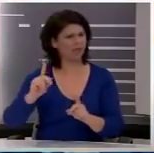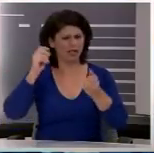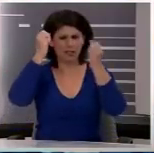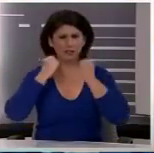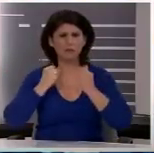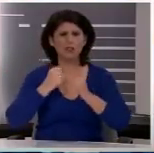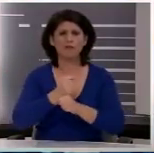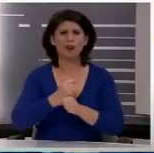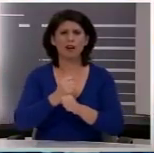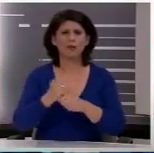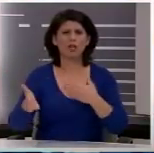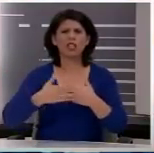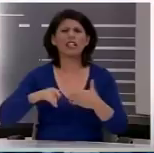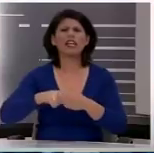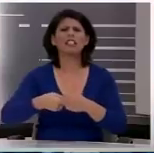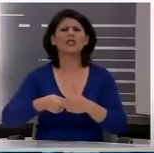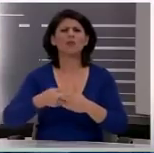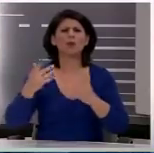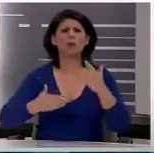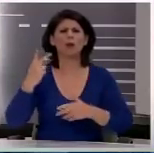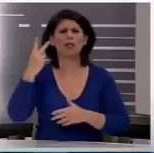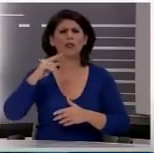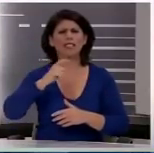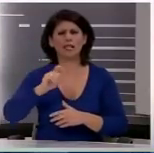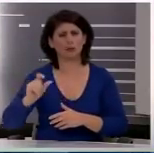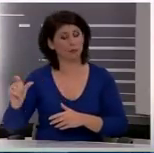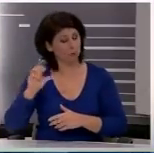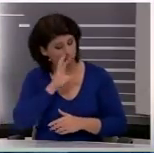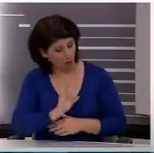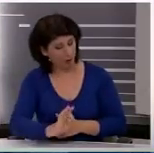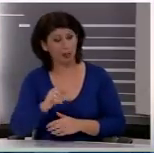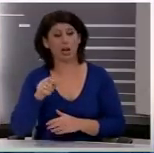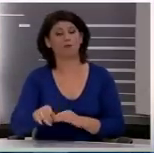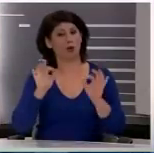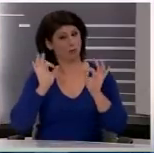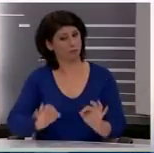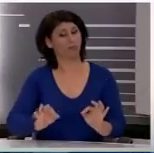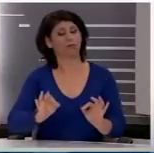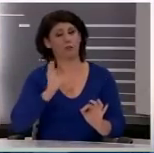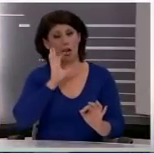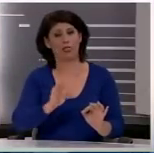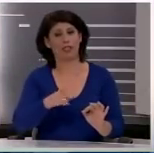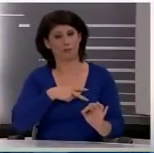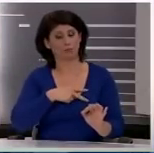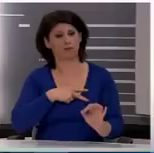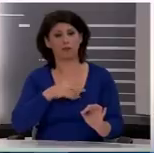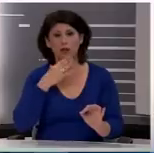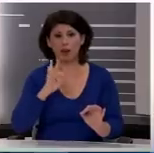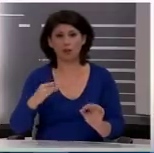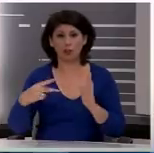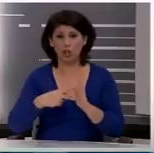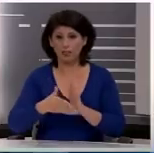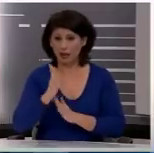είναι κλειστός προϋπολογισμός 2 δισεκατομμυρίων. Πράγματι, είναι έτσι. Γι' αυτό και εμείς για το